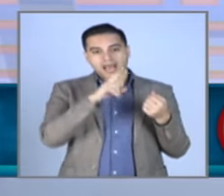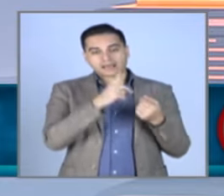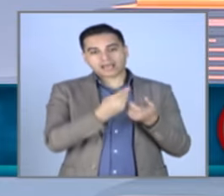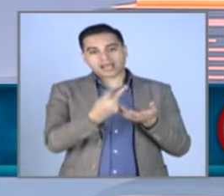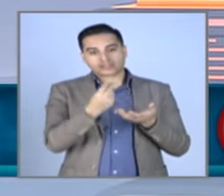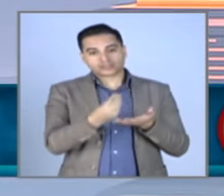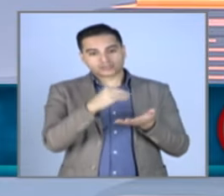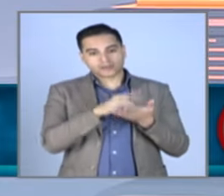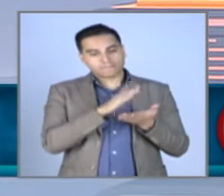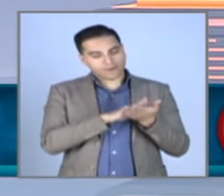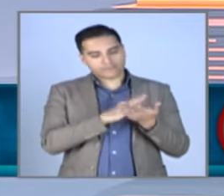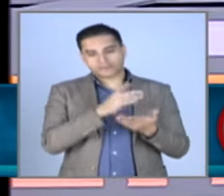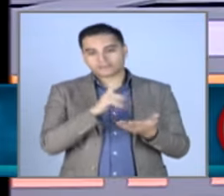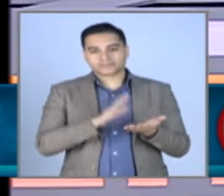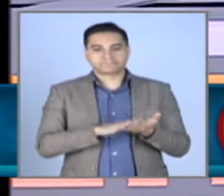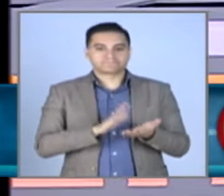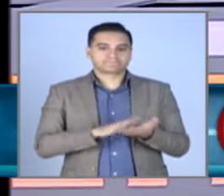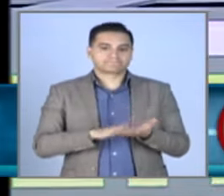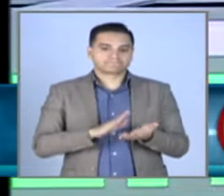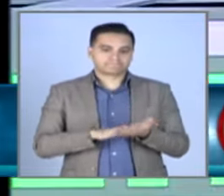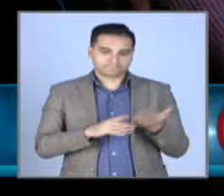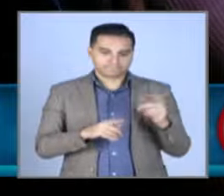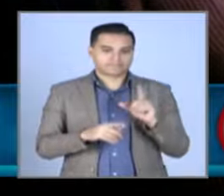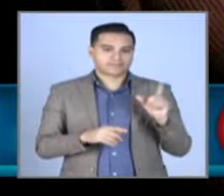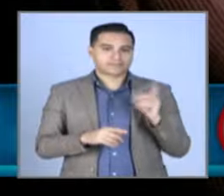20 نقطة. برافو عليك، إجابة صحيحة.